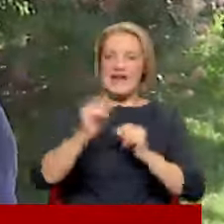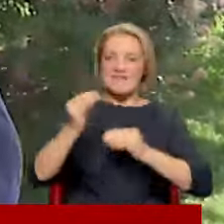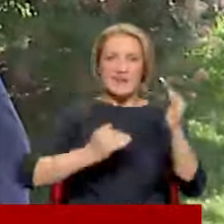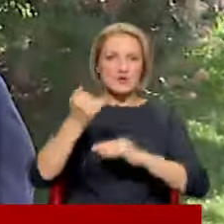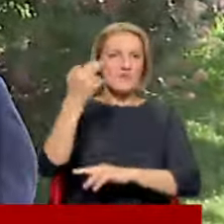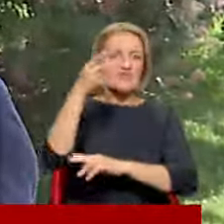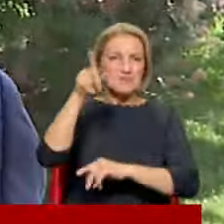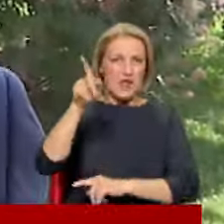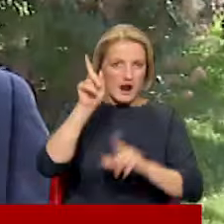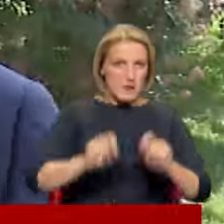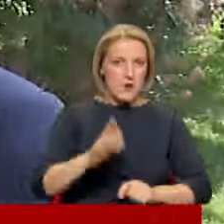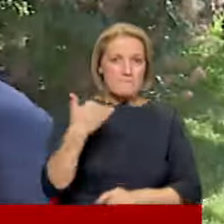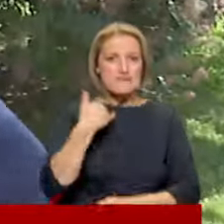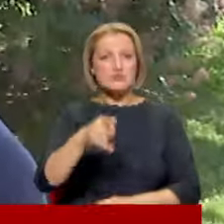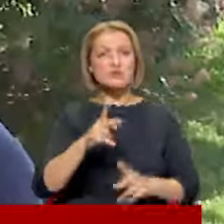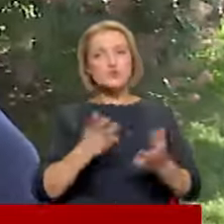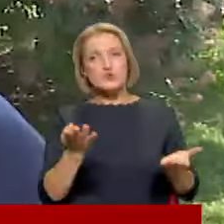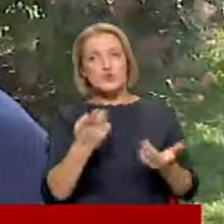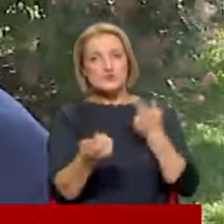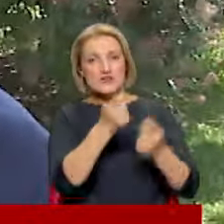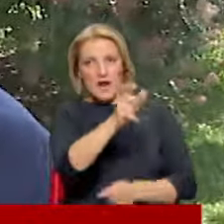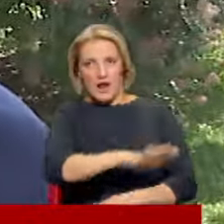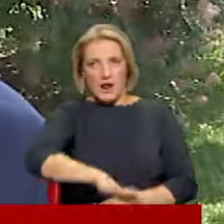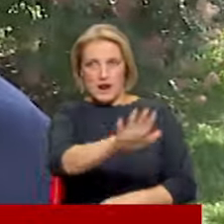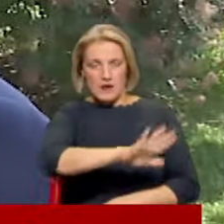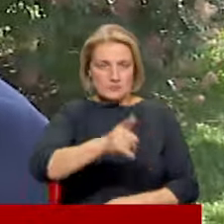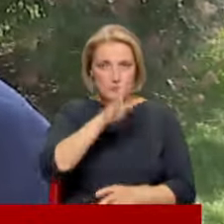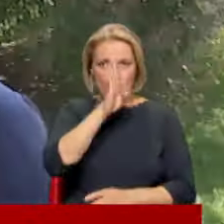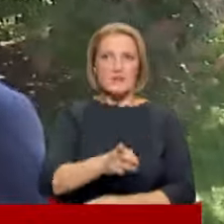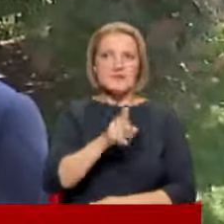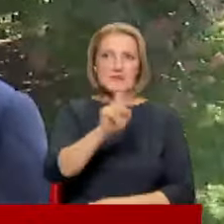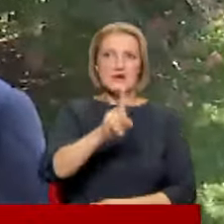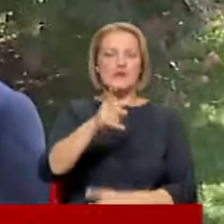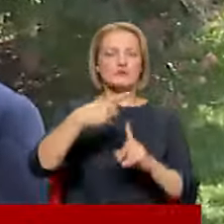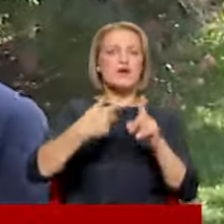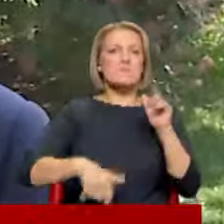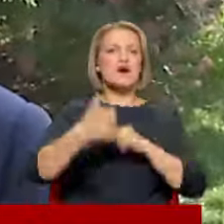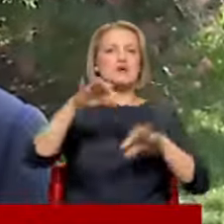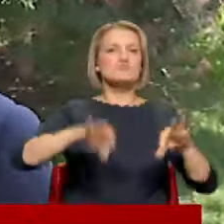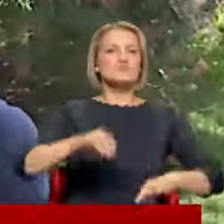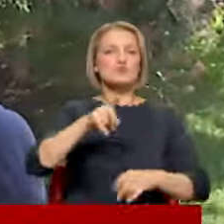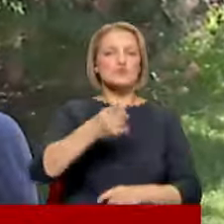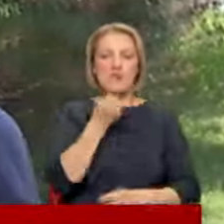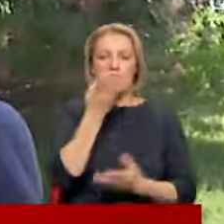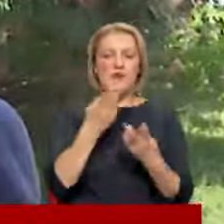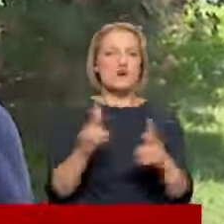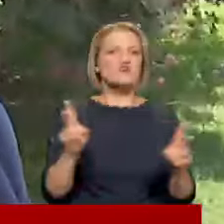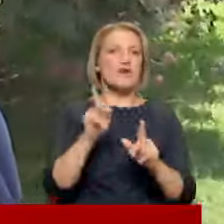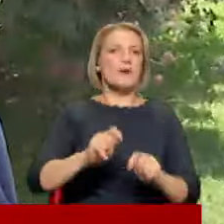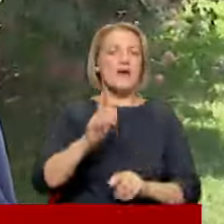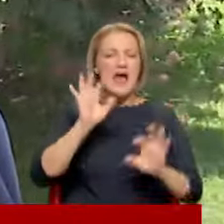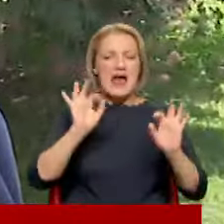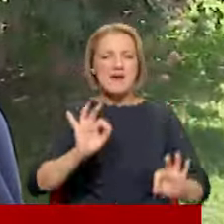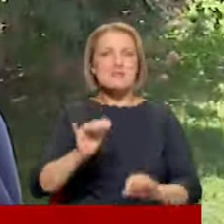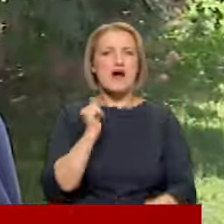Enflasyona şirketler yol açıyor ama biz bunun faturasını çalışan kesime kesiyoruz. Adil bir şey mi bu? TÜİK Başkanı bugün bunu itiraf etmiş oldu. Derhal